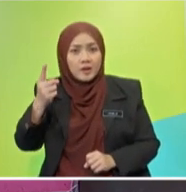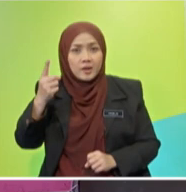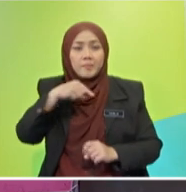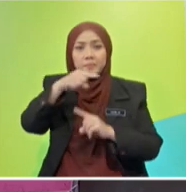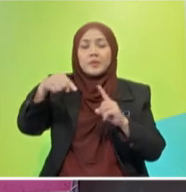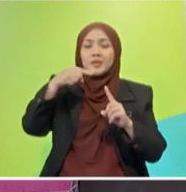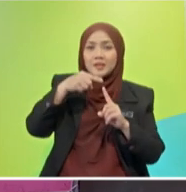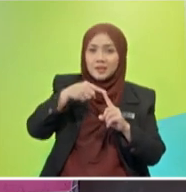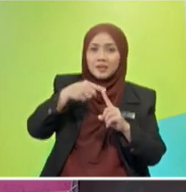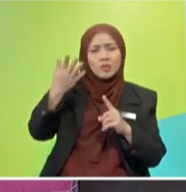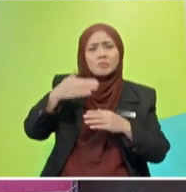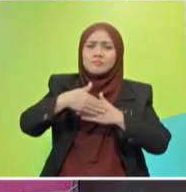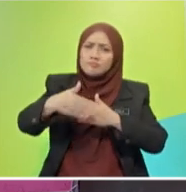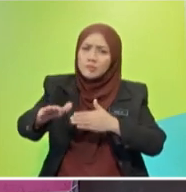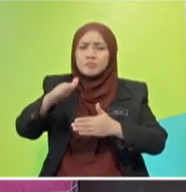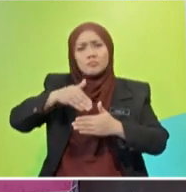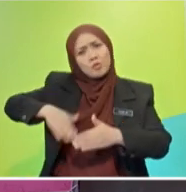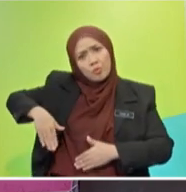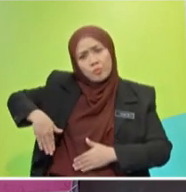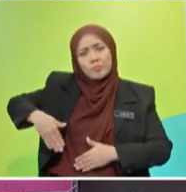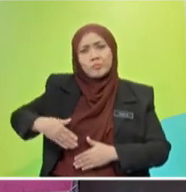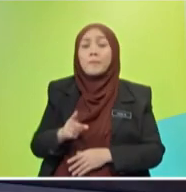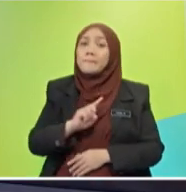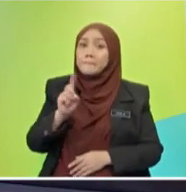belum ke selepas kematangannya